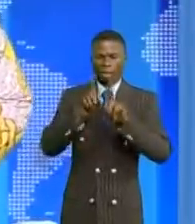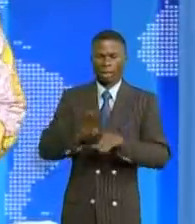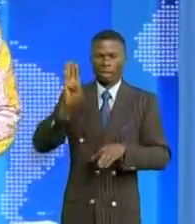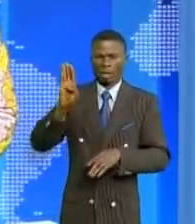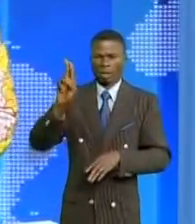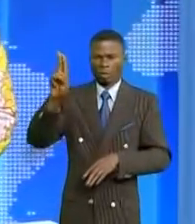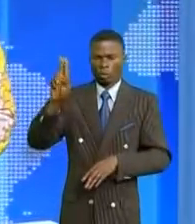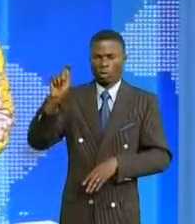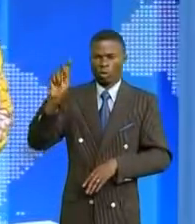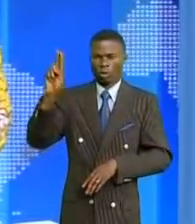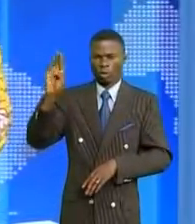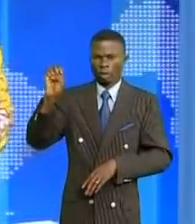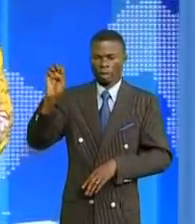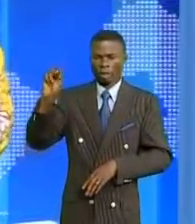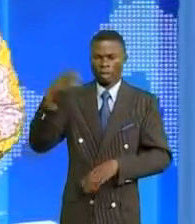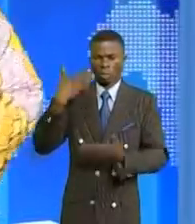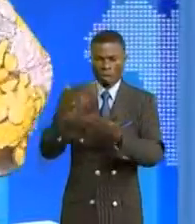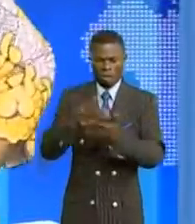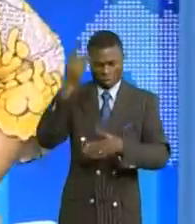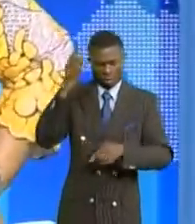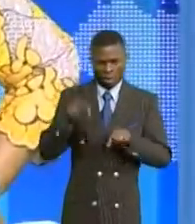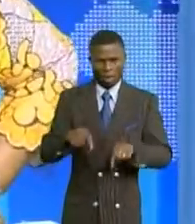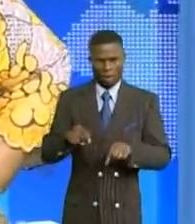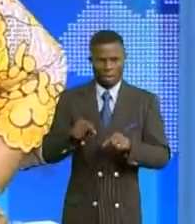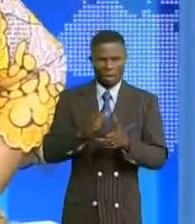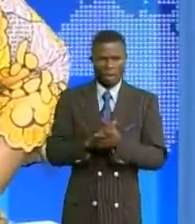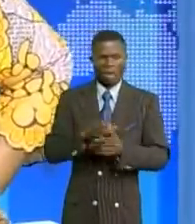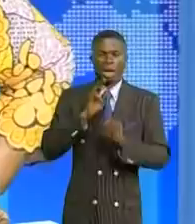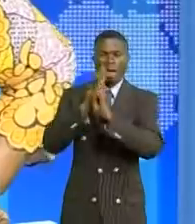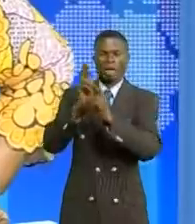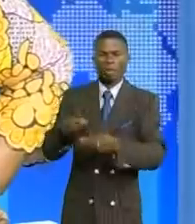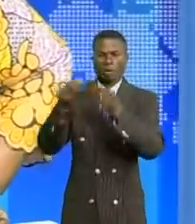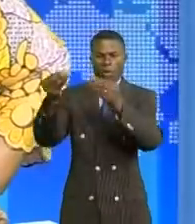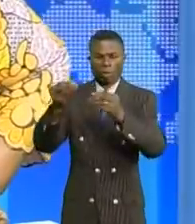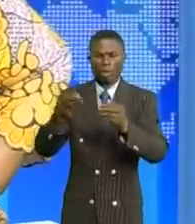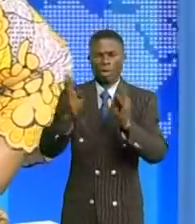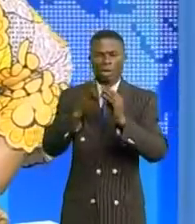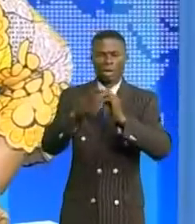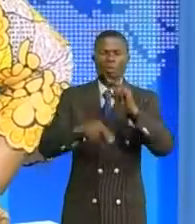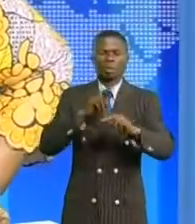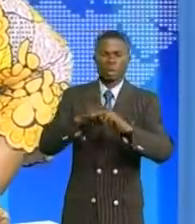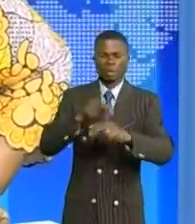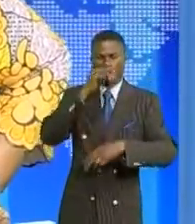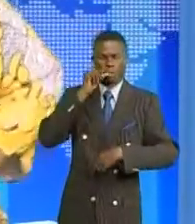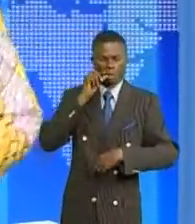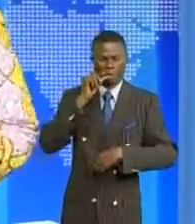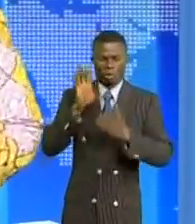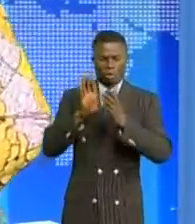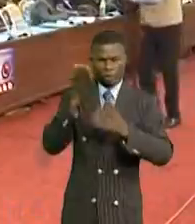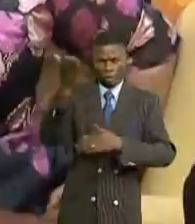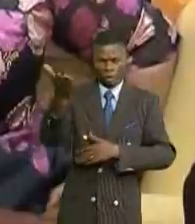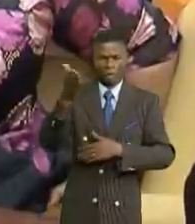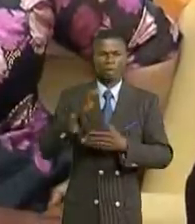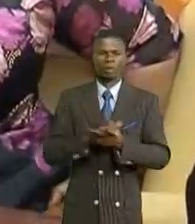la province du nord-kivu est déjà à kinshasa elle a déposé son rapport au président de l'assemblée nationale c'est lui - je ne veux pas